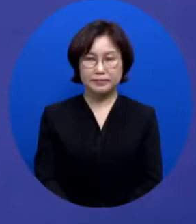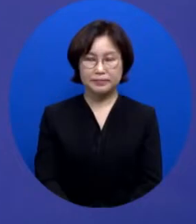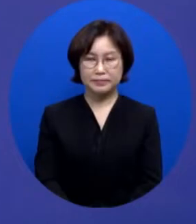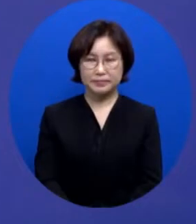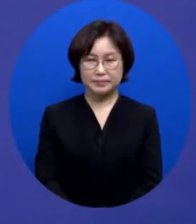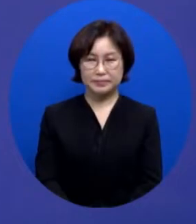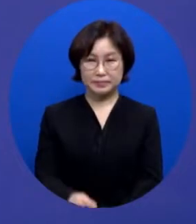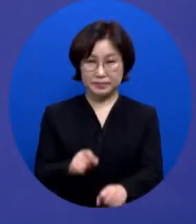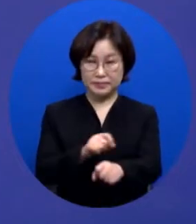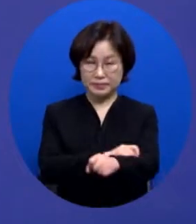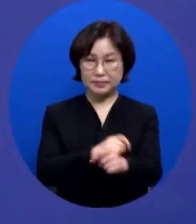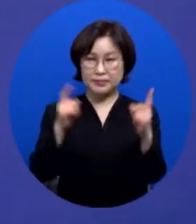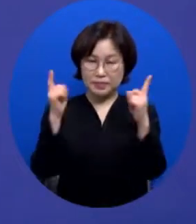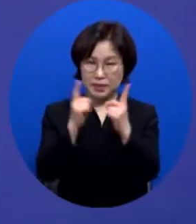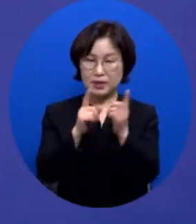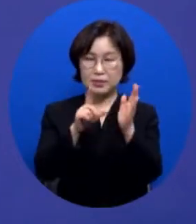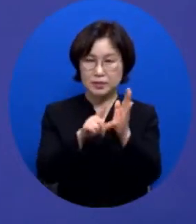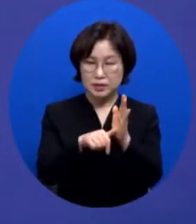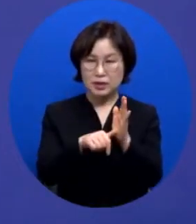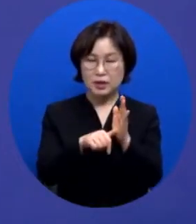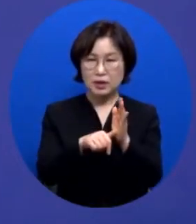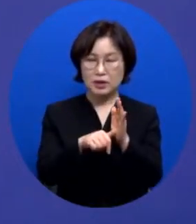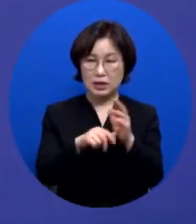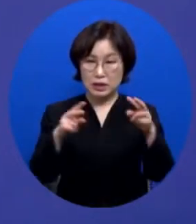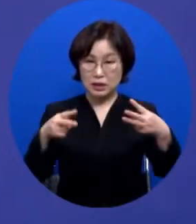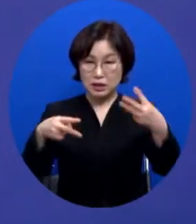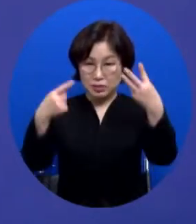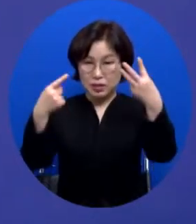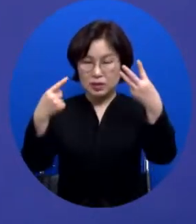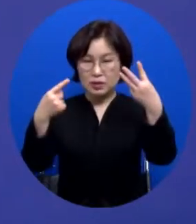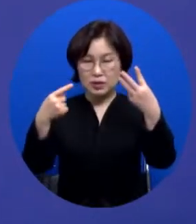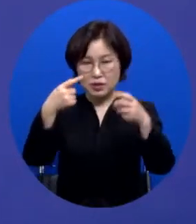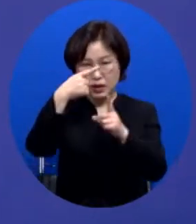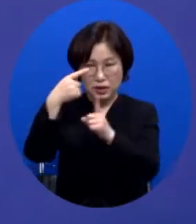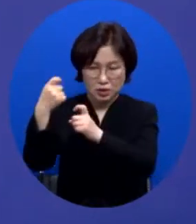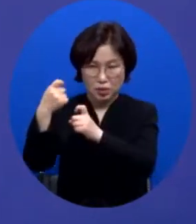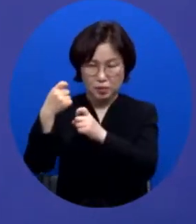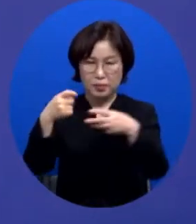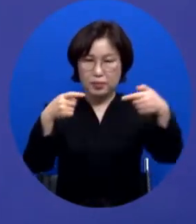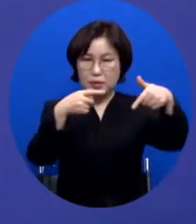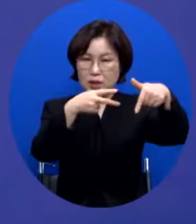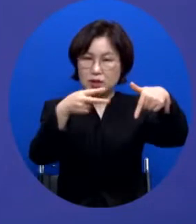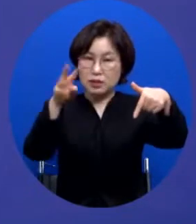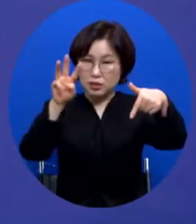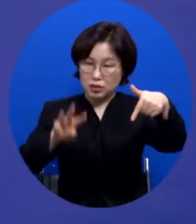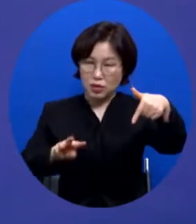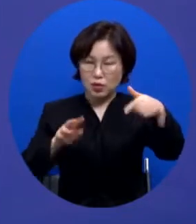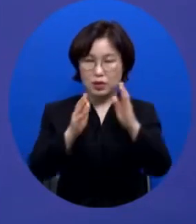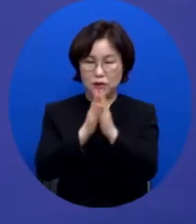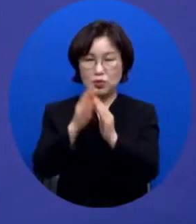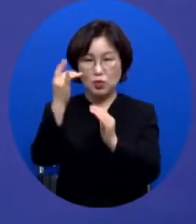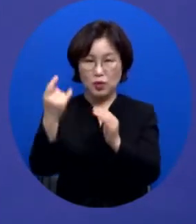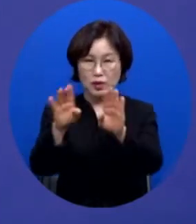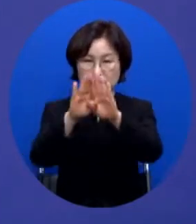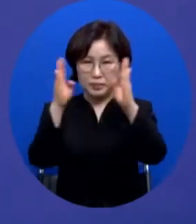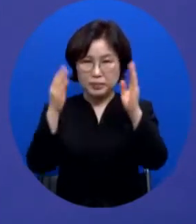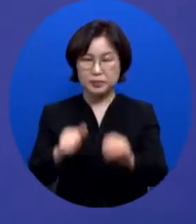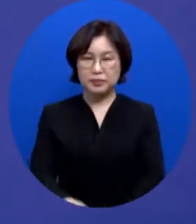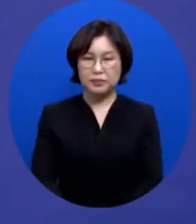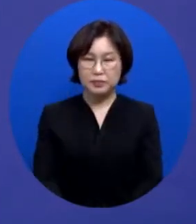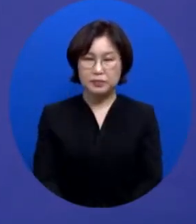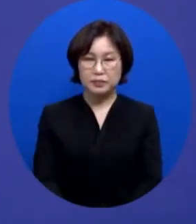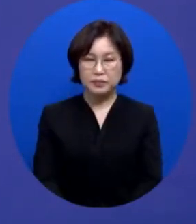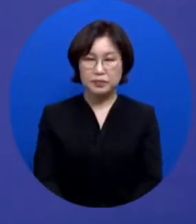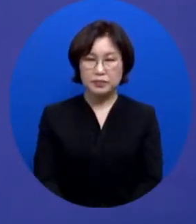피플 앤 이슈 시간입니다. 다음 주 3.1절을 기념해 인천 지역에서는 대형 기도 집회가 예정돼 있습니다.